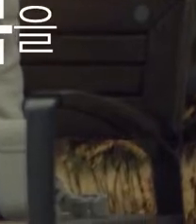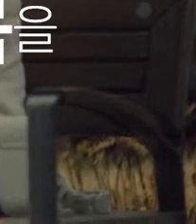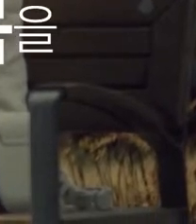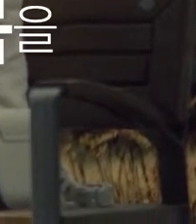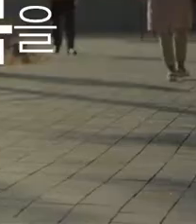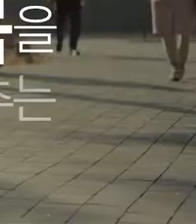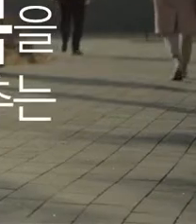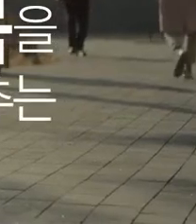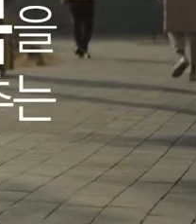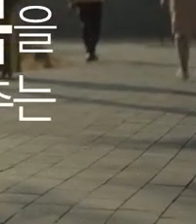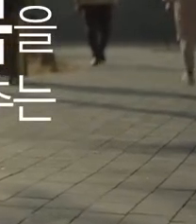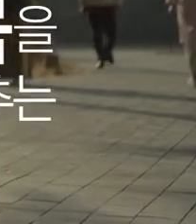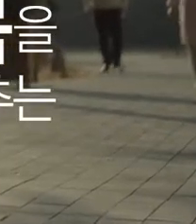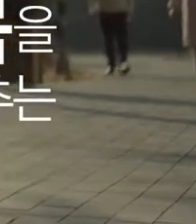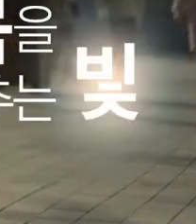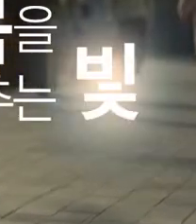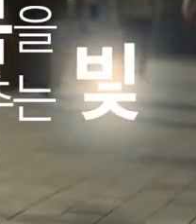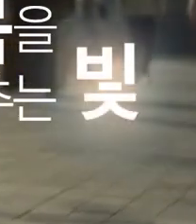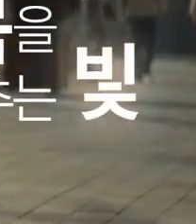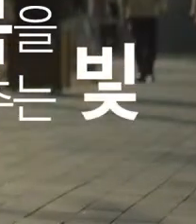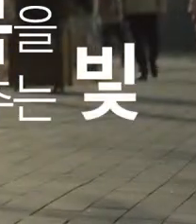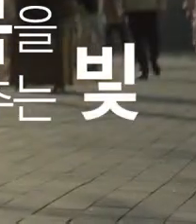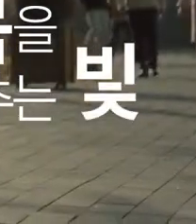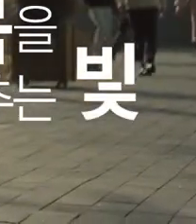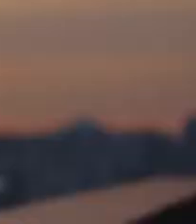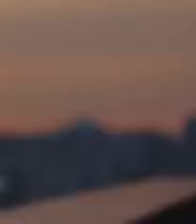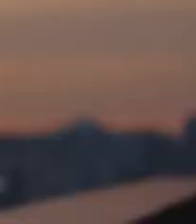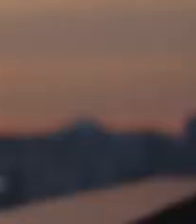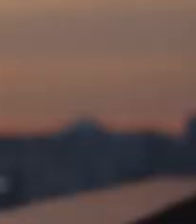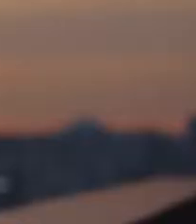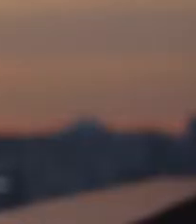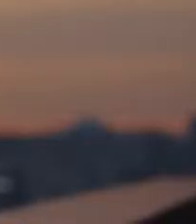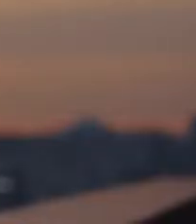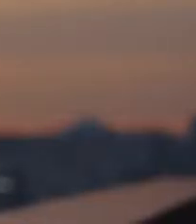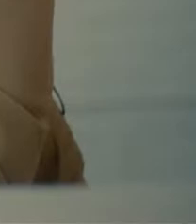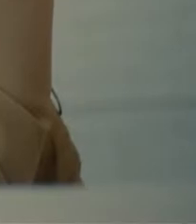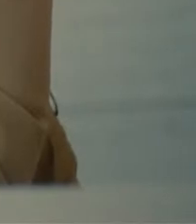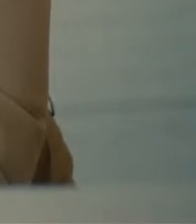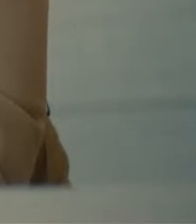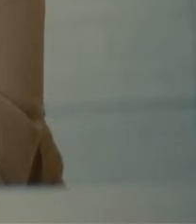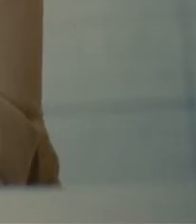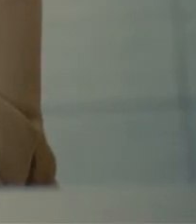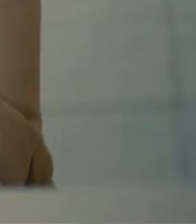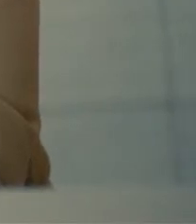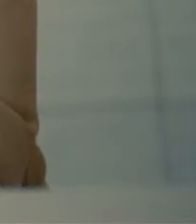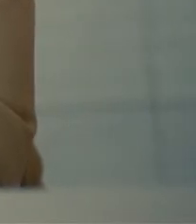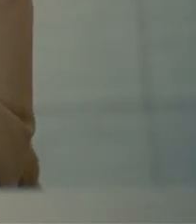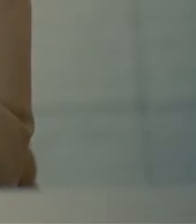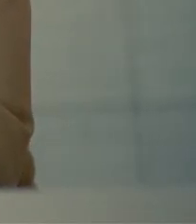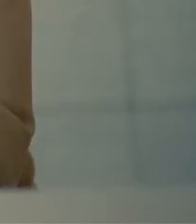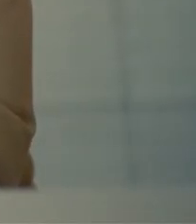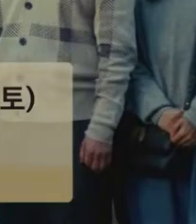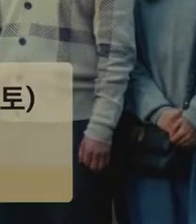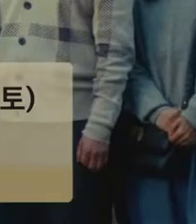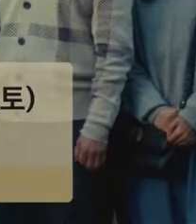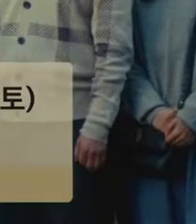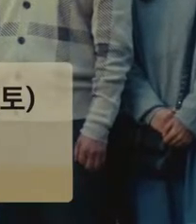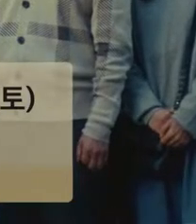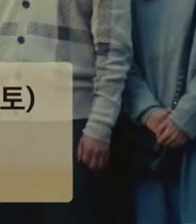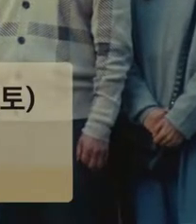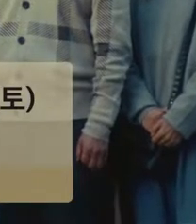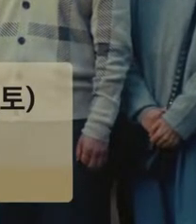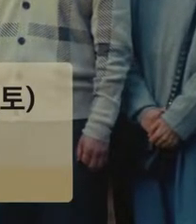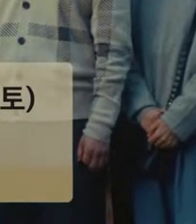노후의 행복을 온화하게 비추는 빛. 우리의 손끝에서 시작됩니다. 잊지